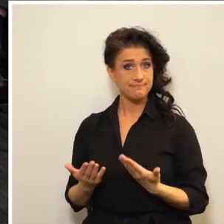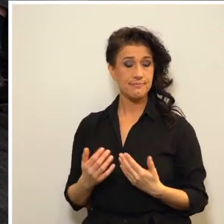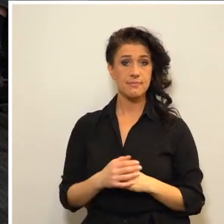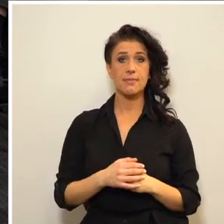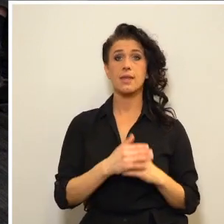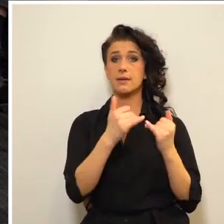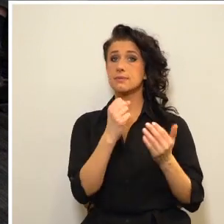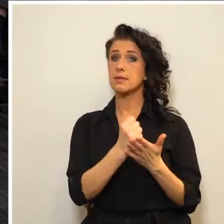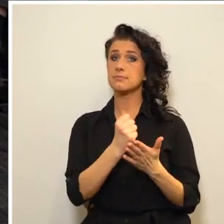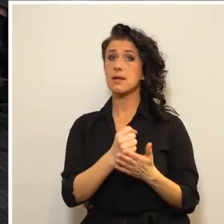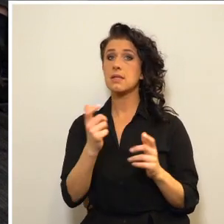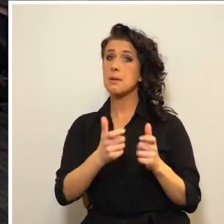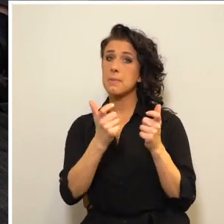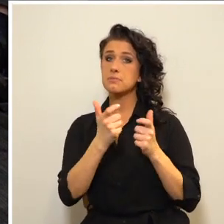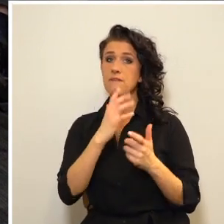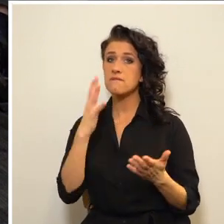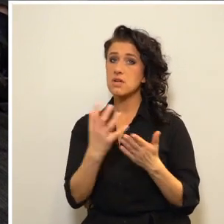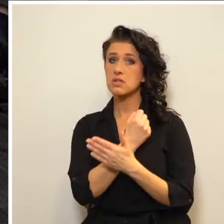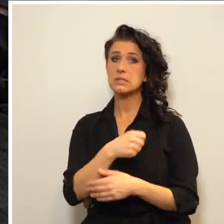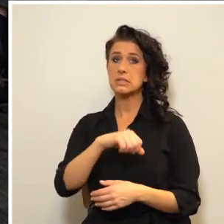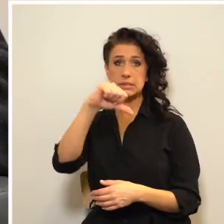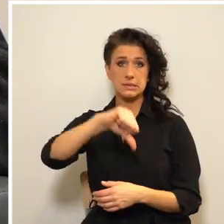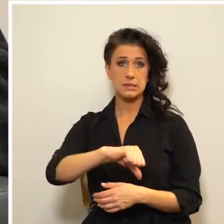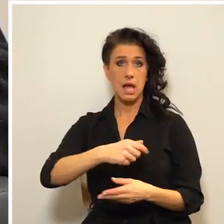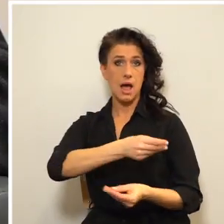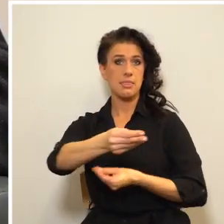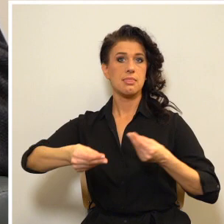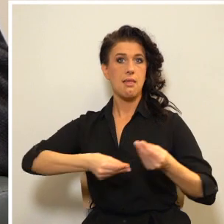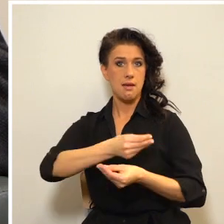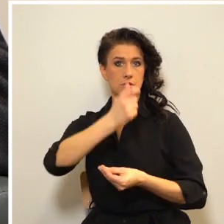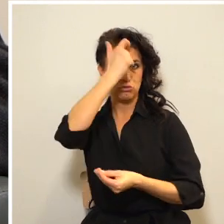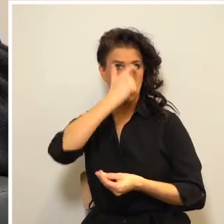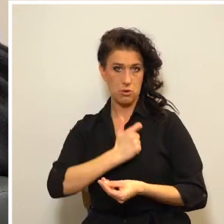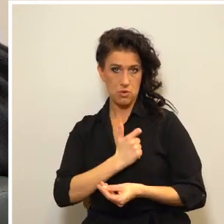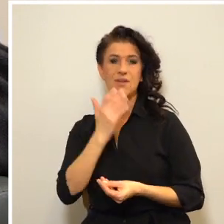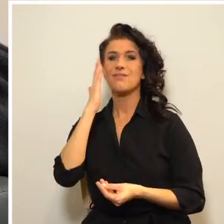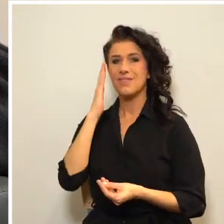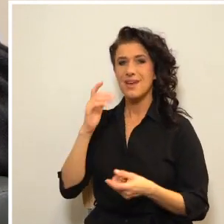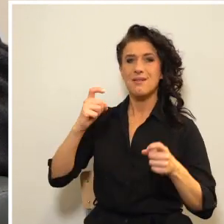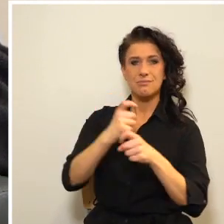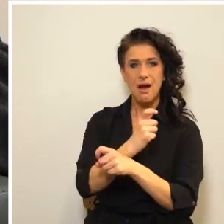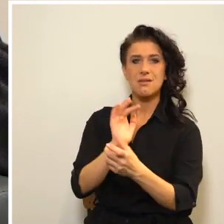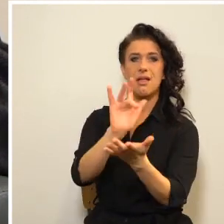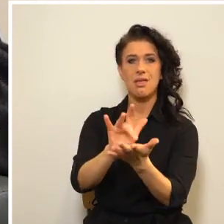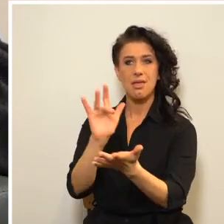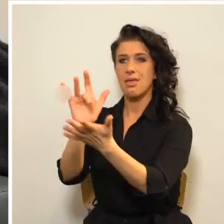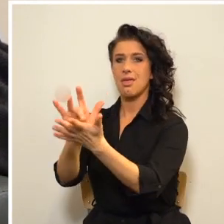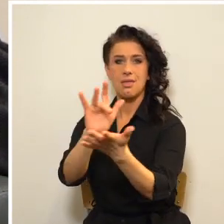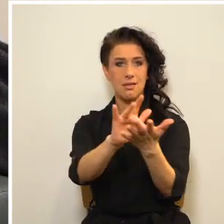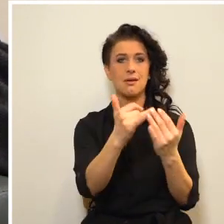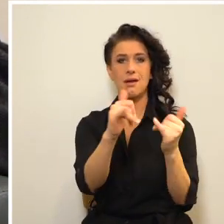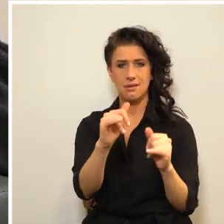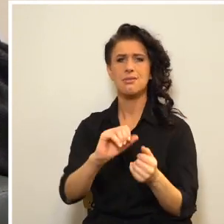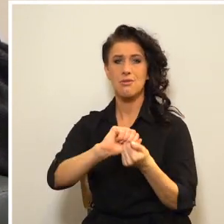niebezpieczeństwo wykorzystania w sposób niegodny handlowy technologia wiem że w niektórych krajach takie doniesienia są nie naszych